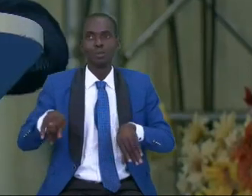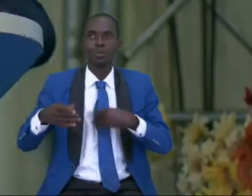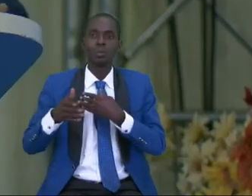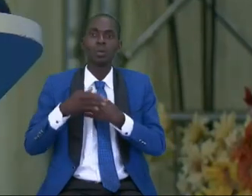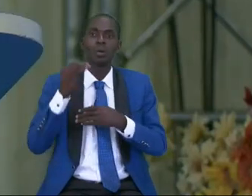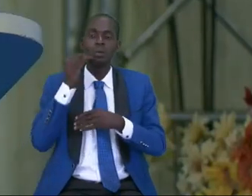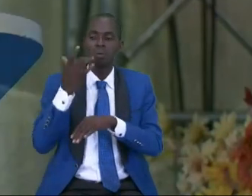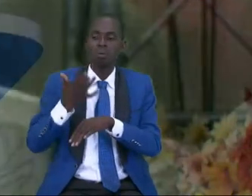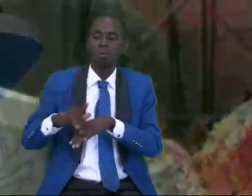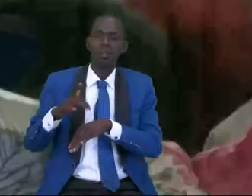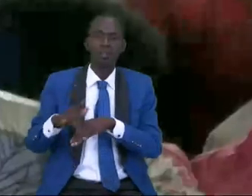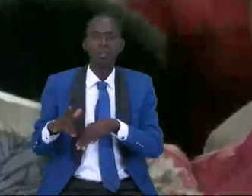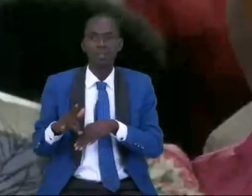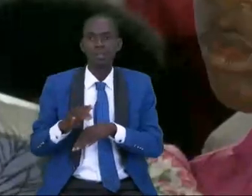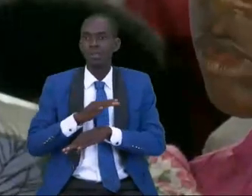Bientôt.